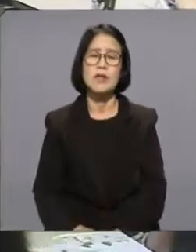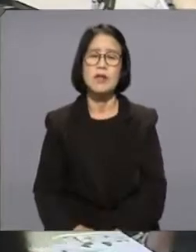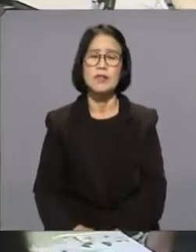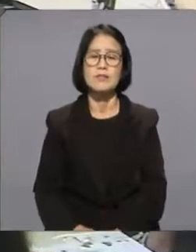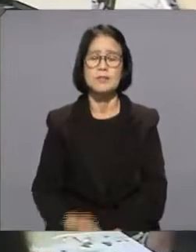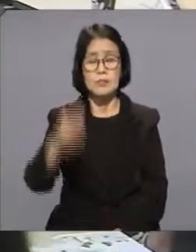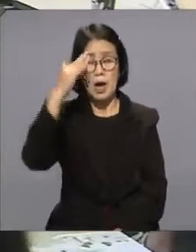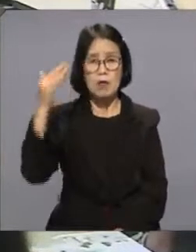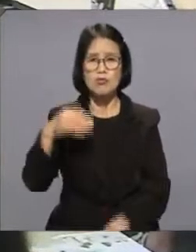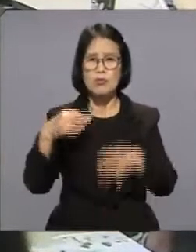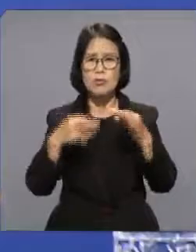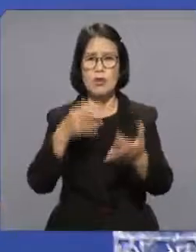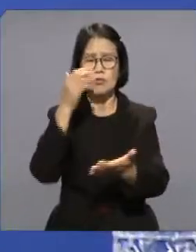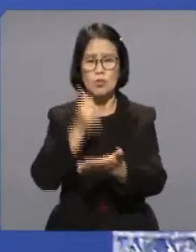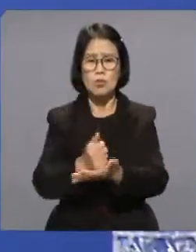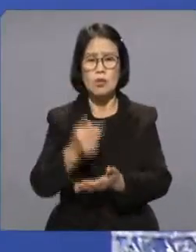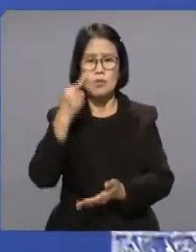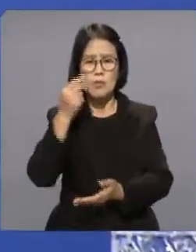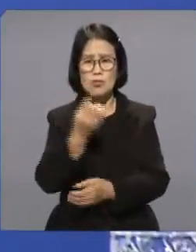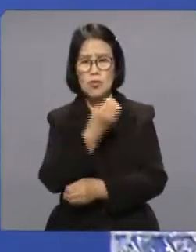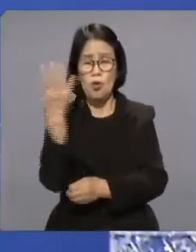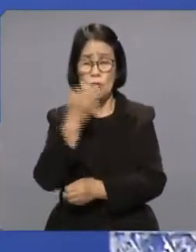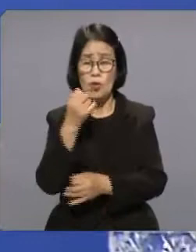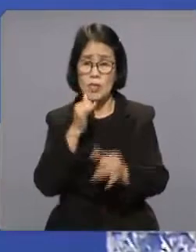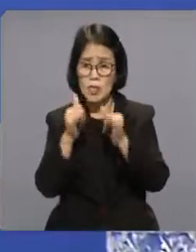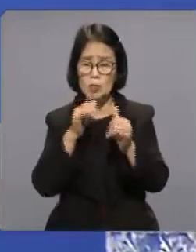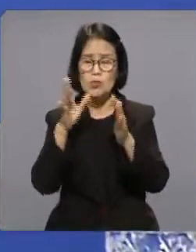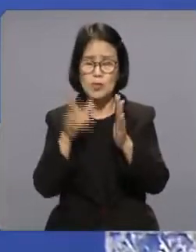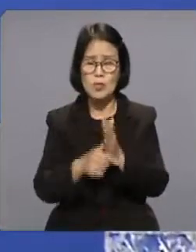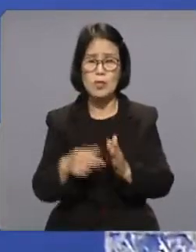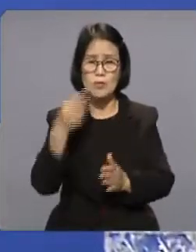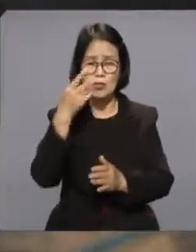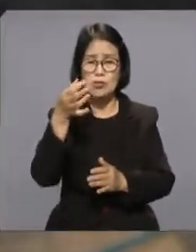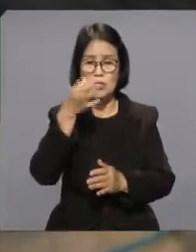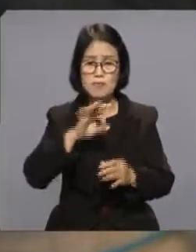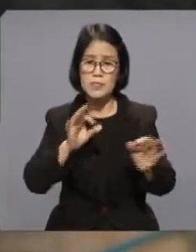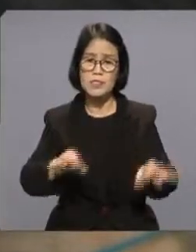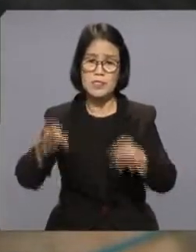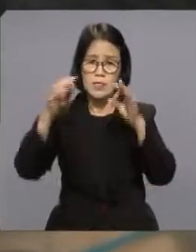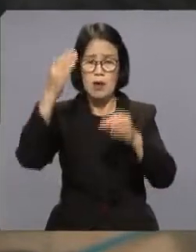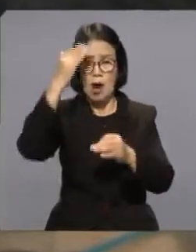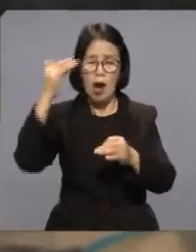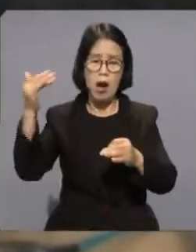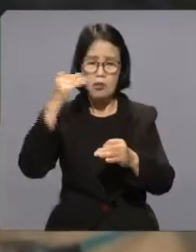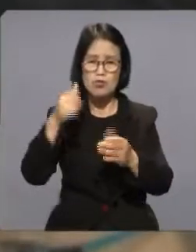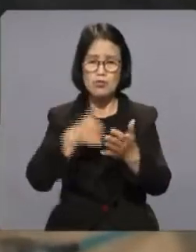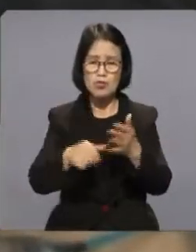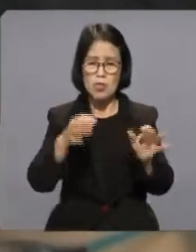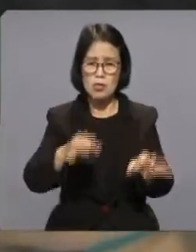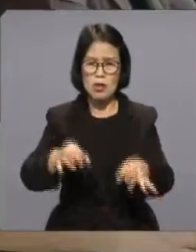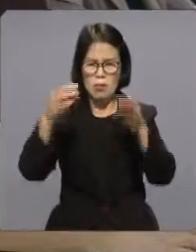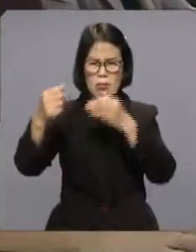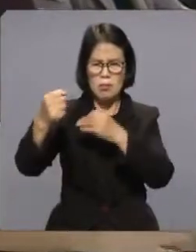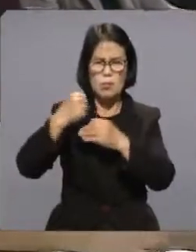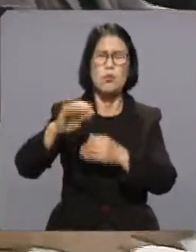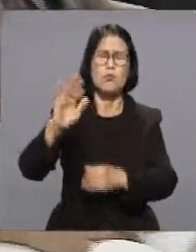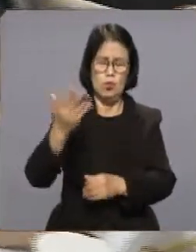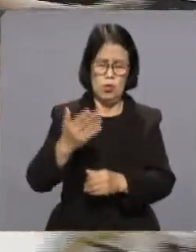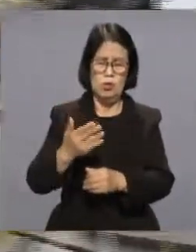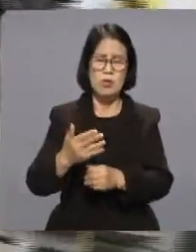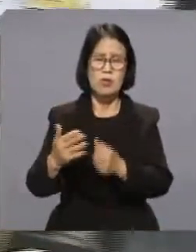이창용 한국은행 총재는 미국 언론 인터뷰에서 미국의 금리 인상은 한국의 물가 상승 압력이 된다고